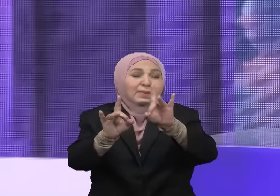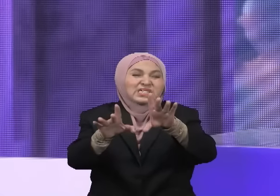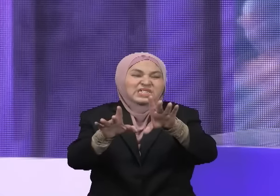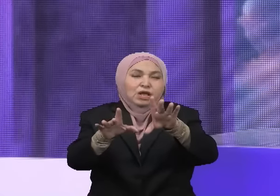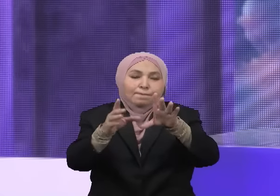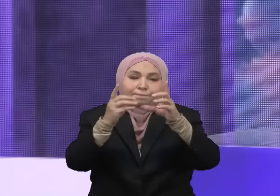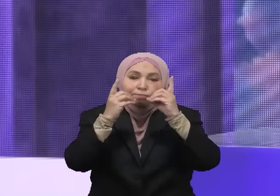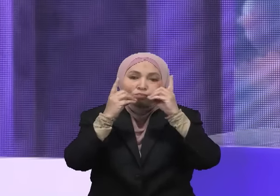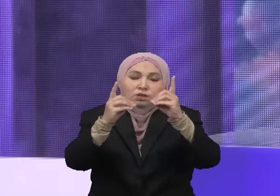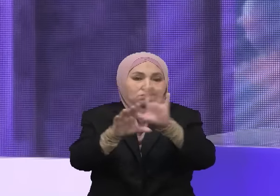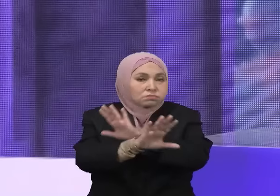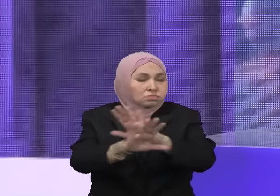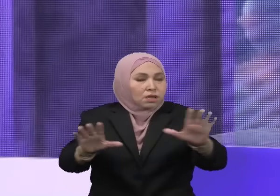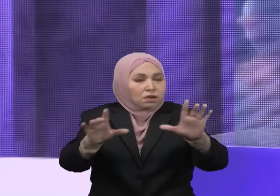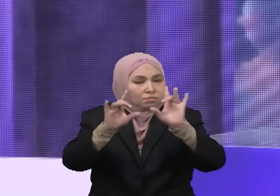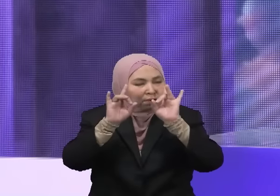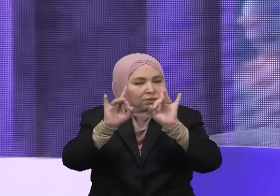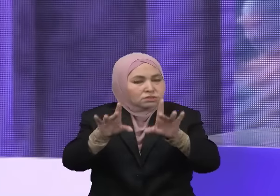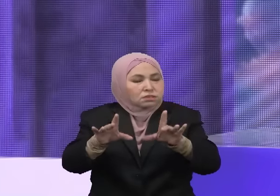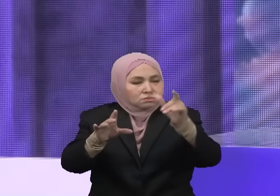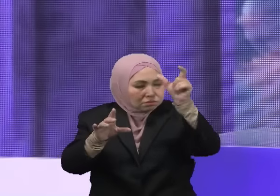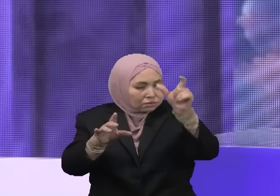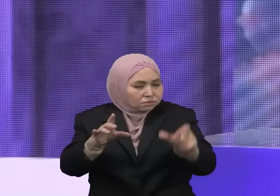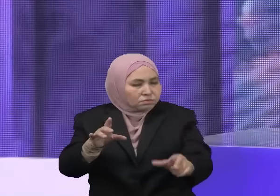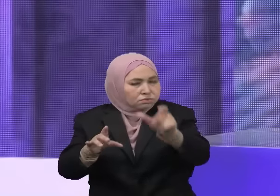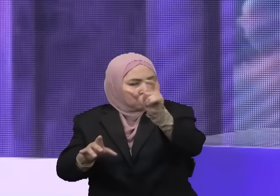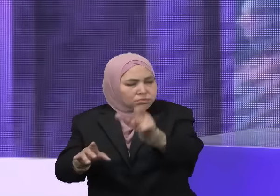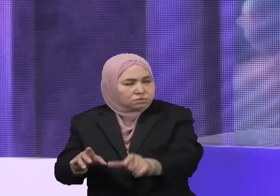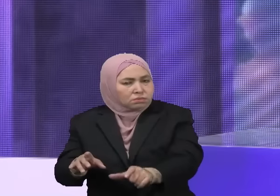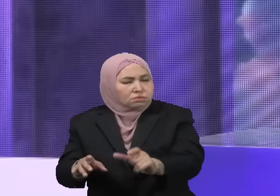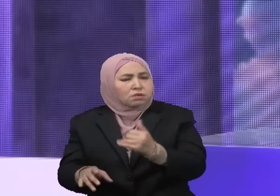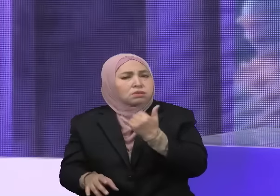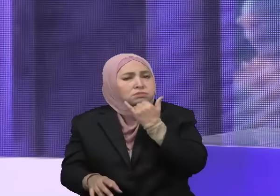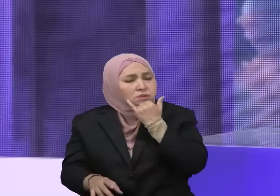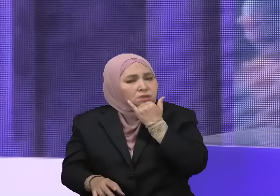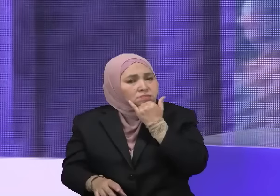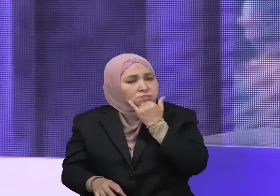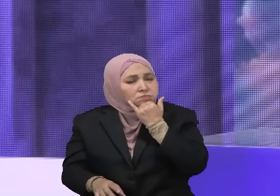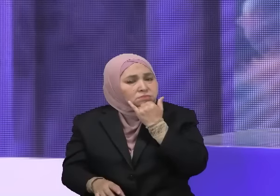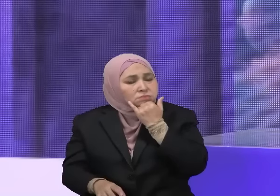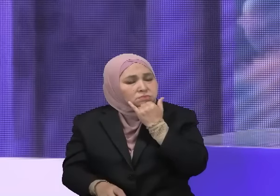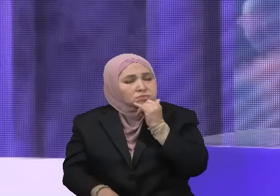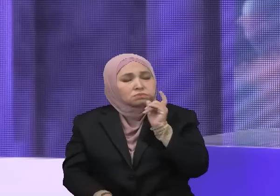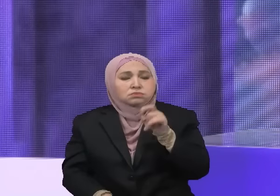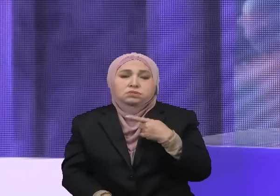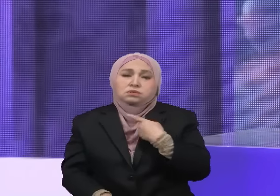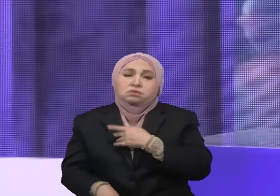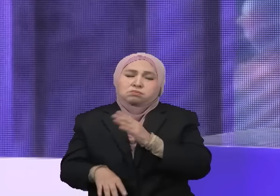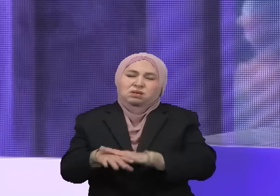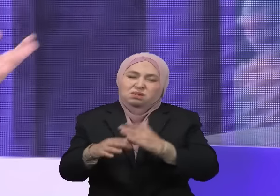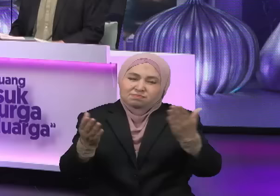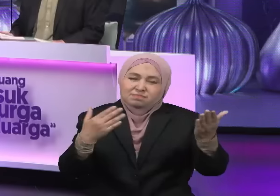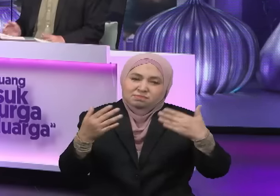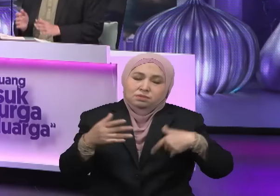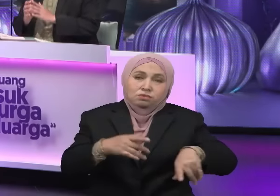kemaksiatan tetapi jangan membenci kepada sosok tubuh yang pernah tersilap, tetapi sepatutnya kita mengajak terus kepada